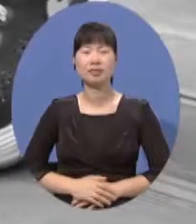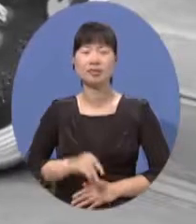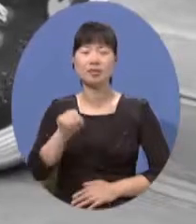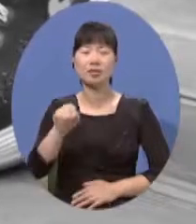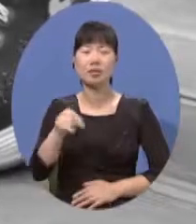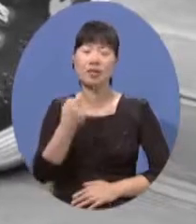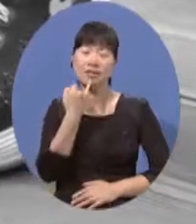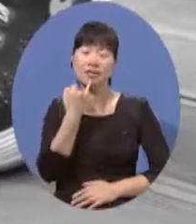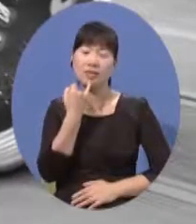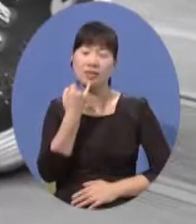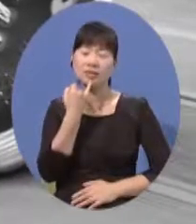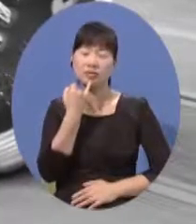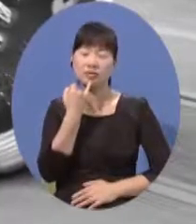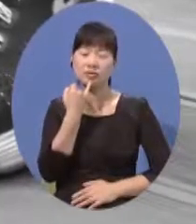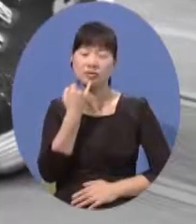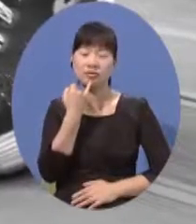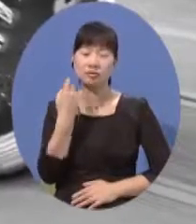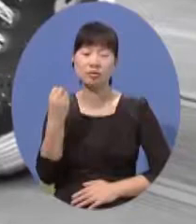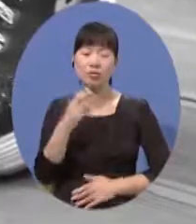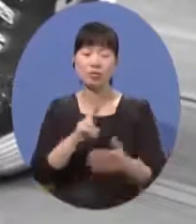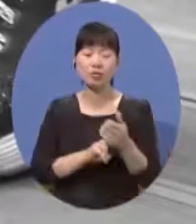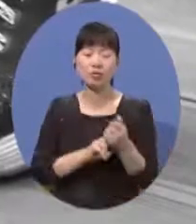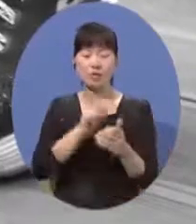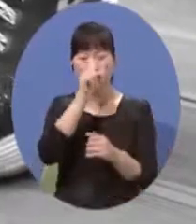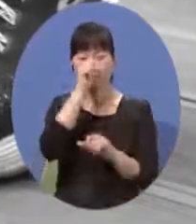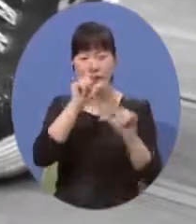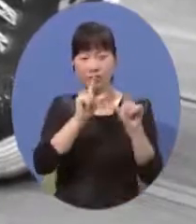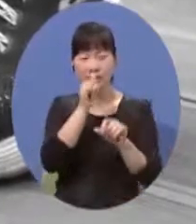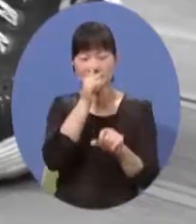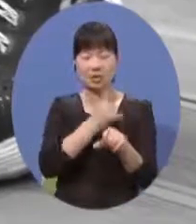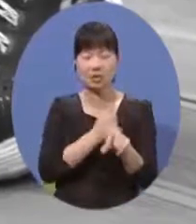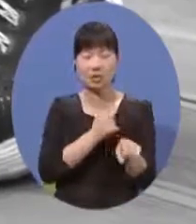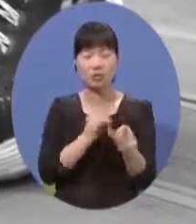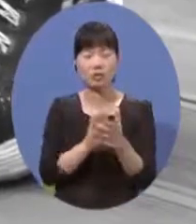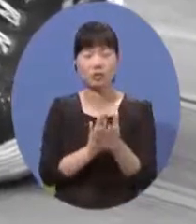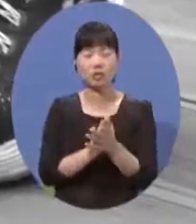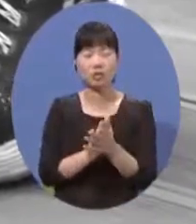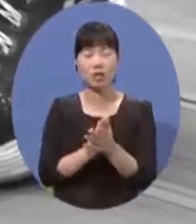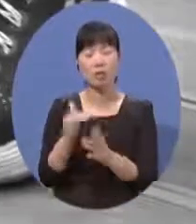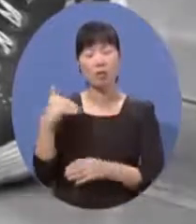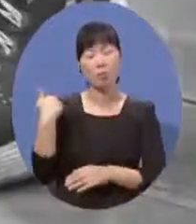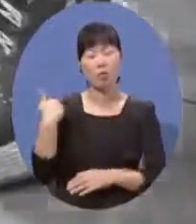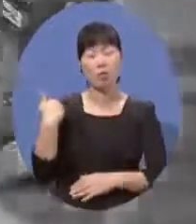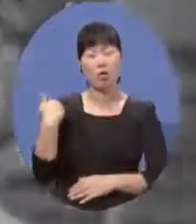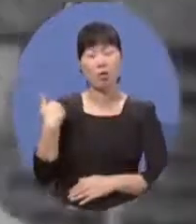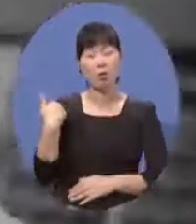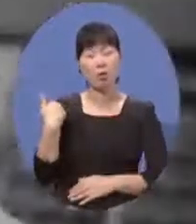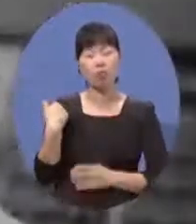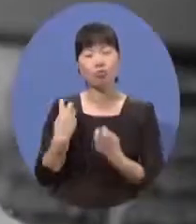네가 괜찮은 애고 숨겨진 장점이 많다는 걸 친구가 몰라줄까 봐.